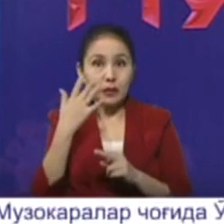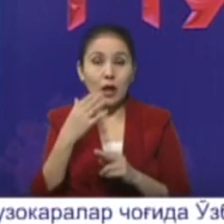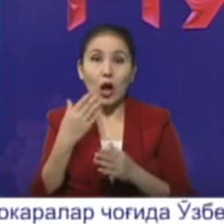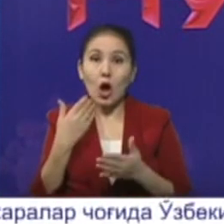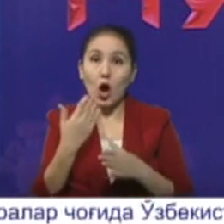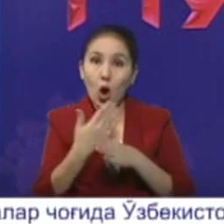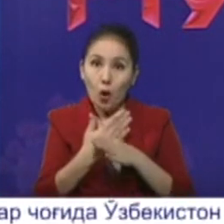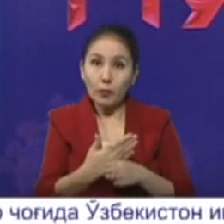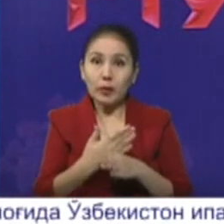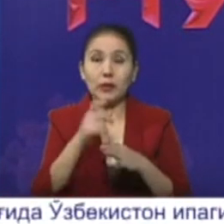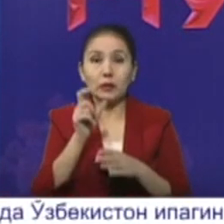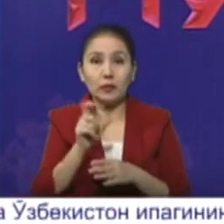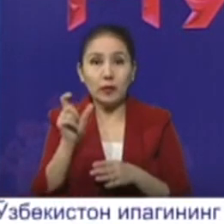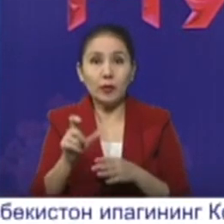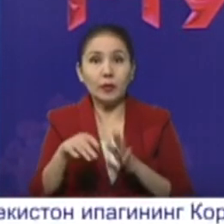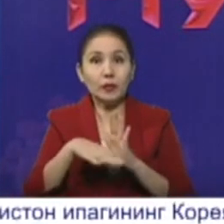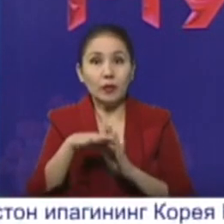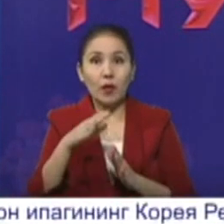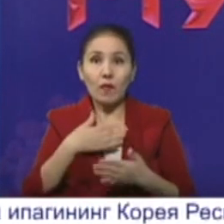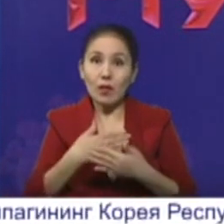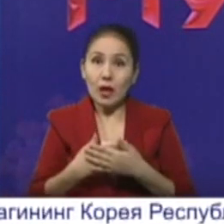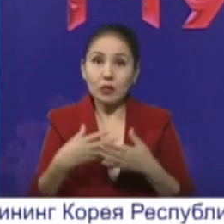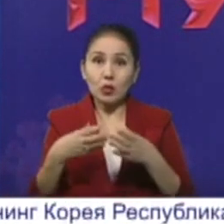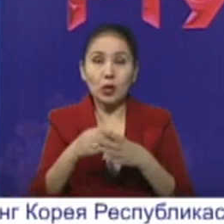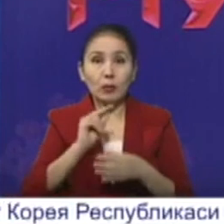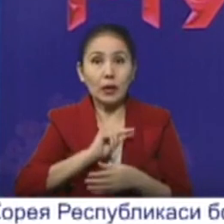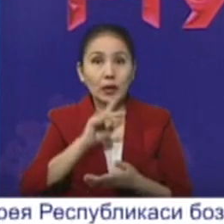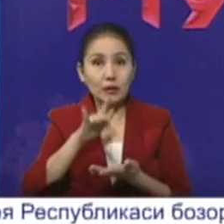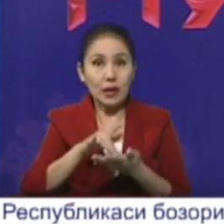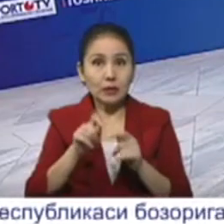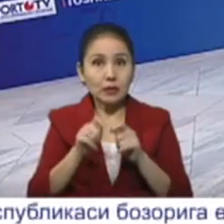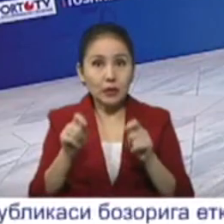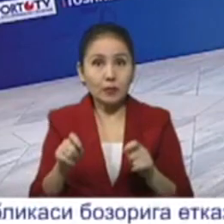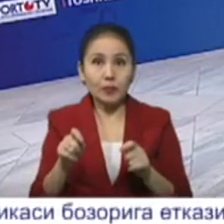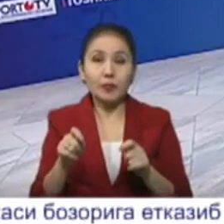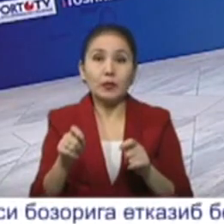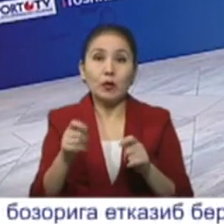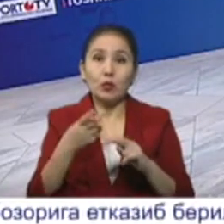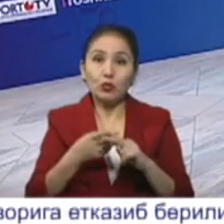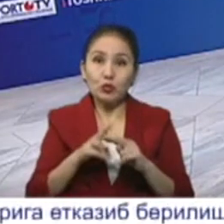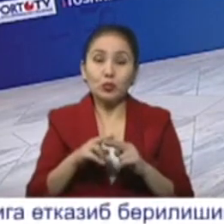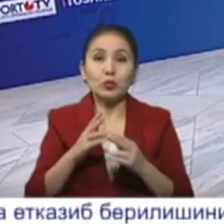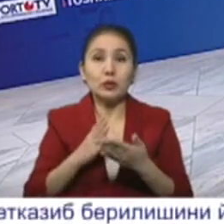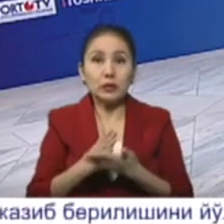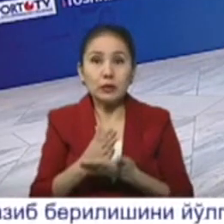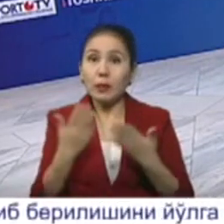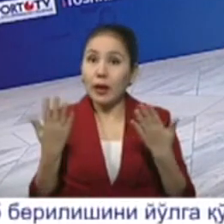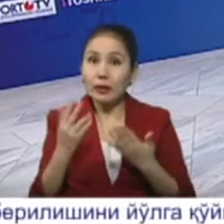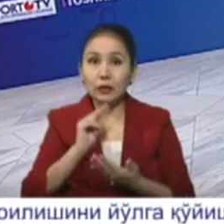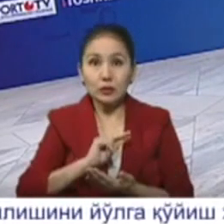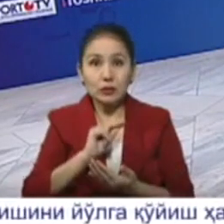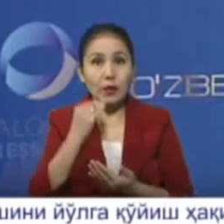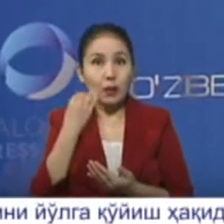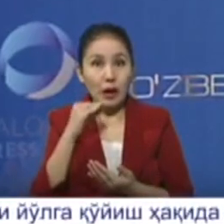homiylik xayriyalarini muvofiqlashtirish va volontyorlik markazlari tashkil etilmoqda. Xo'sh, ushbu tizim bugun qay darajada